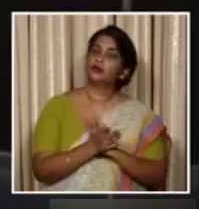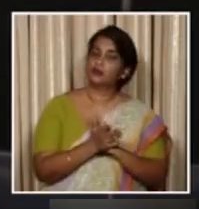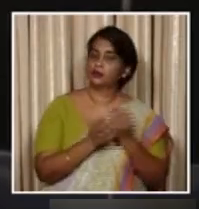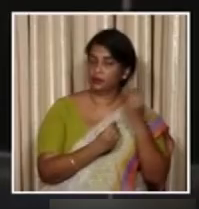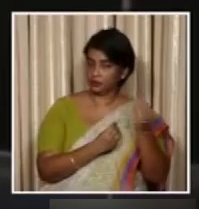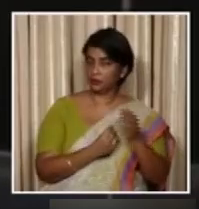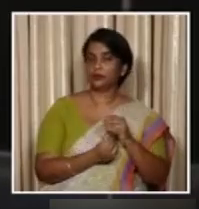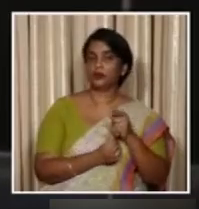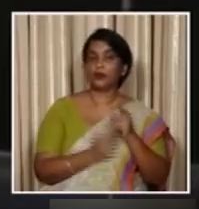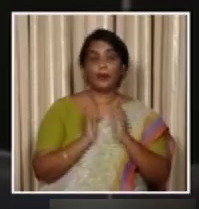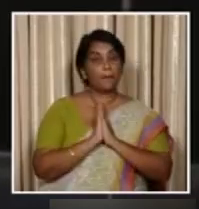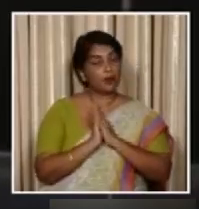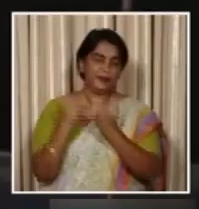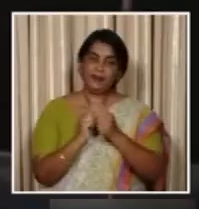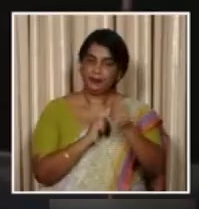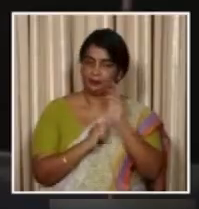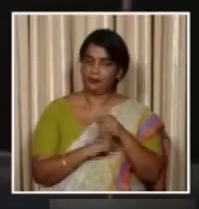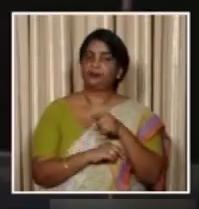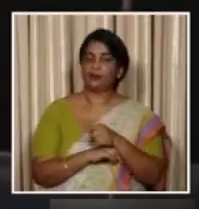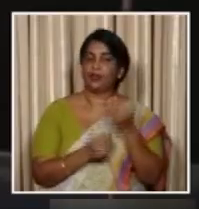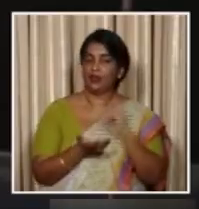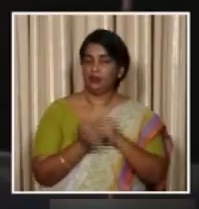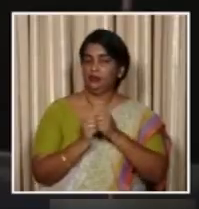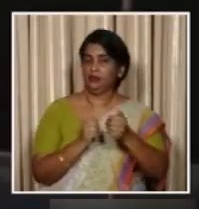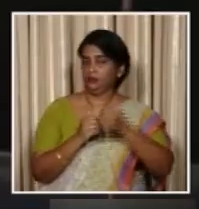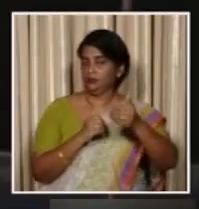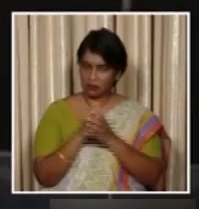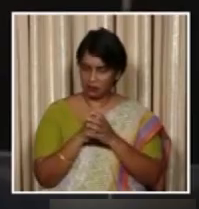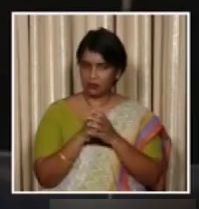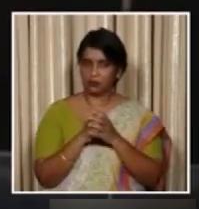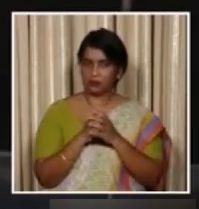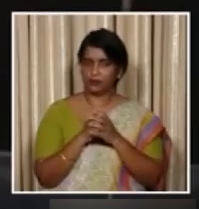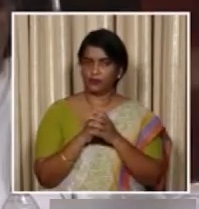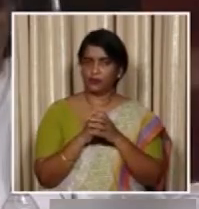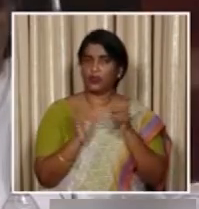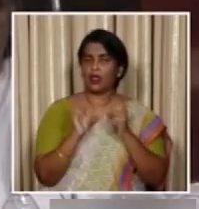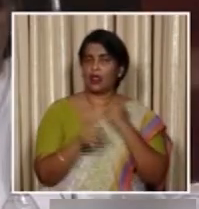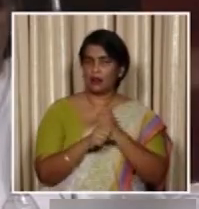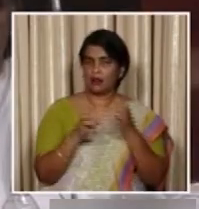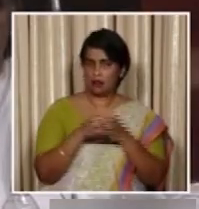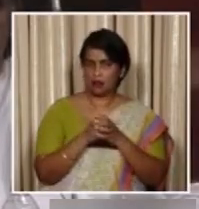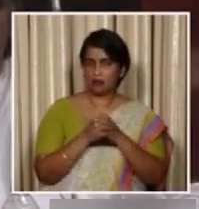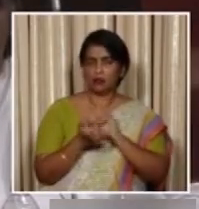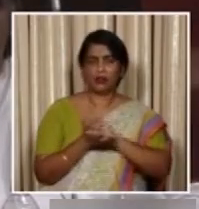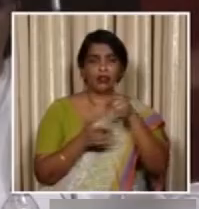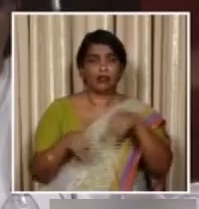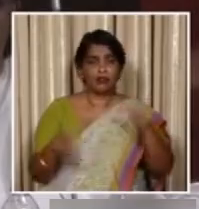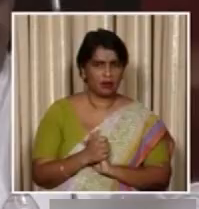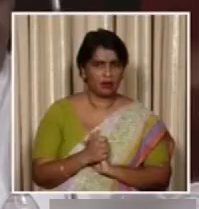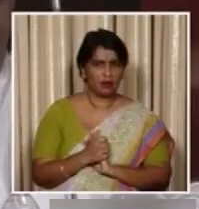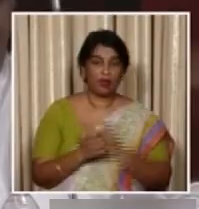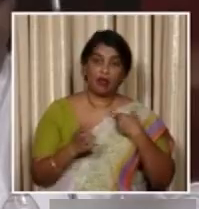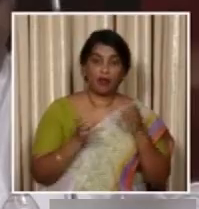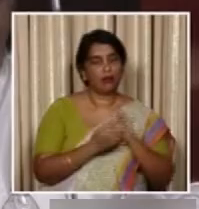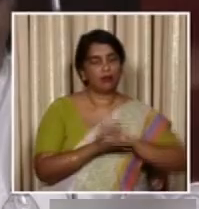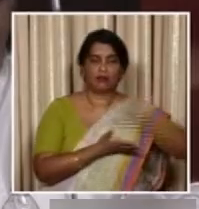සලසා දෙන්නට මියන්මාරය සම්බන්ධයෙන් තවත් කටයුතු රාශියක් ඒ වෙලාවේ කරගෙන යනවා. ආණ්ඩුවෙන් කණ්ඩායමක් යනවා කිව්වා. තාම ගිහිල්ලා නැහැ බං හිතන්නේ.